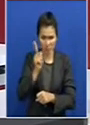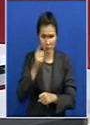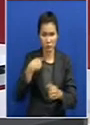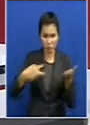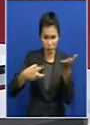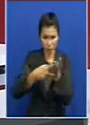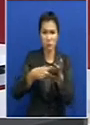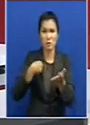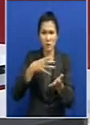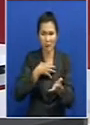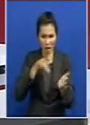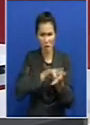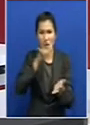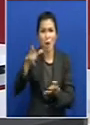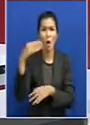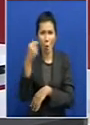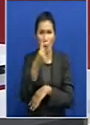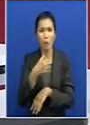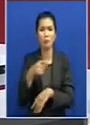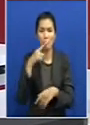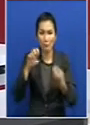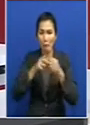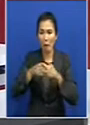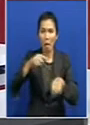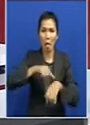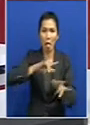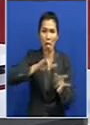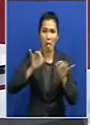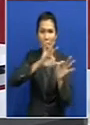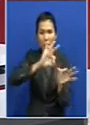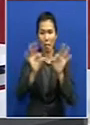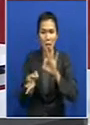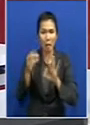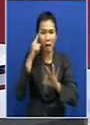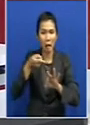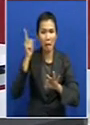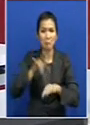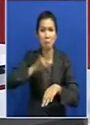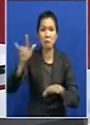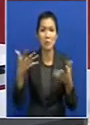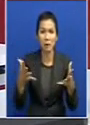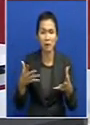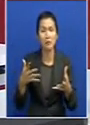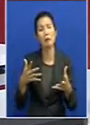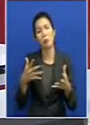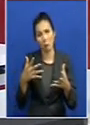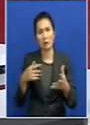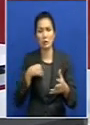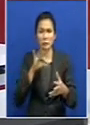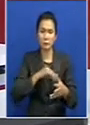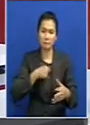เครื่องบินเขาต้องการกลับเร็วถ้าเกิดปัญหาแบบนี้ดีเลย์กันนานๆหรือว่าไม่ได้บินตามที่เขาต้องการก็เ